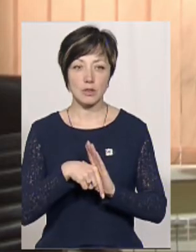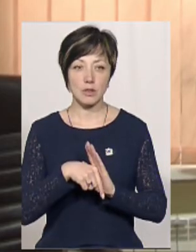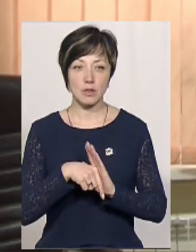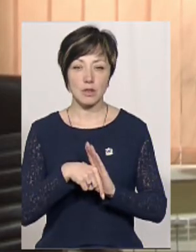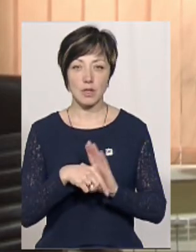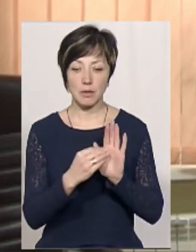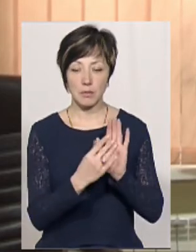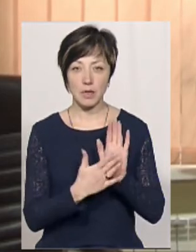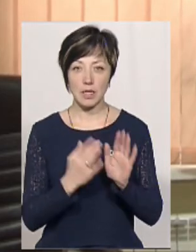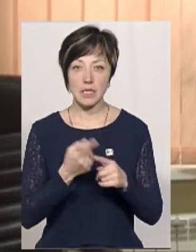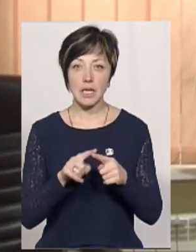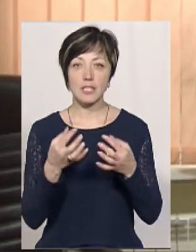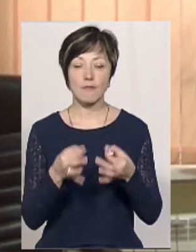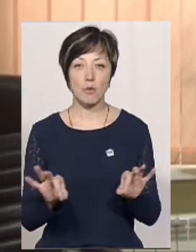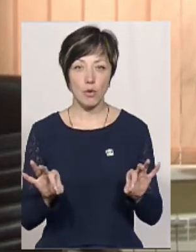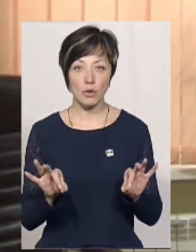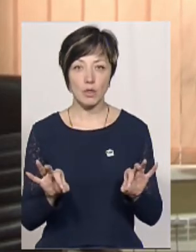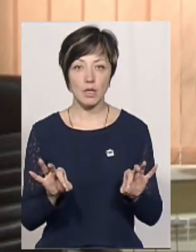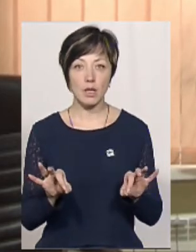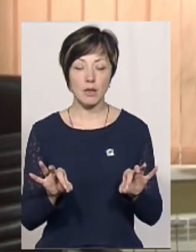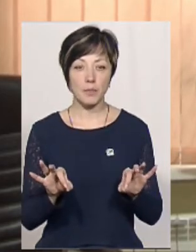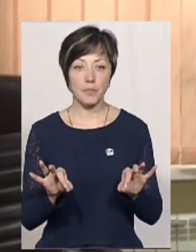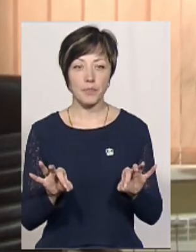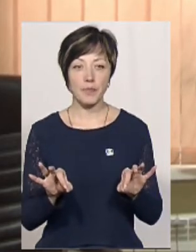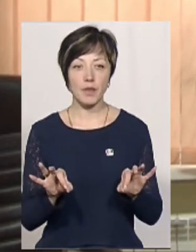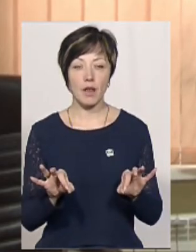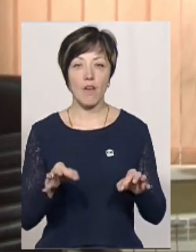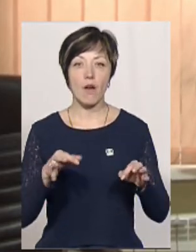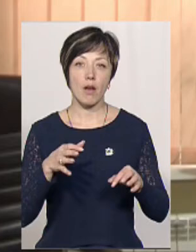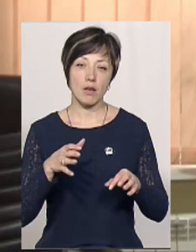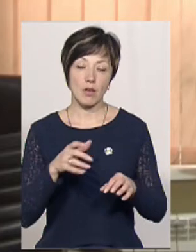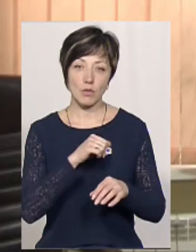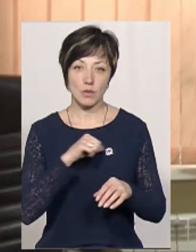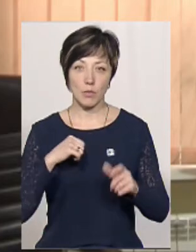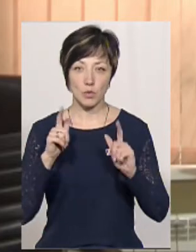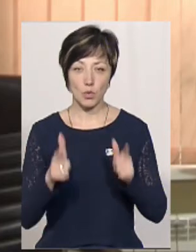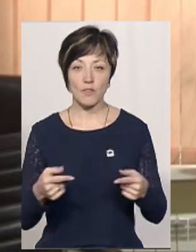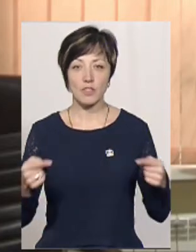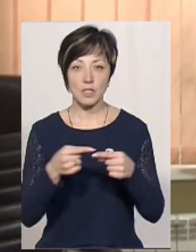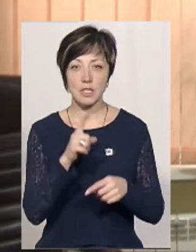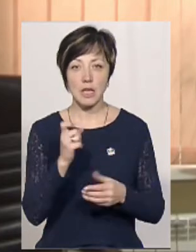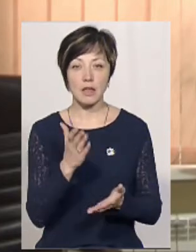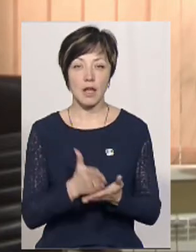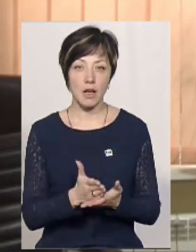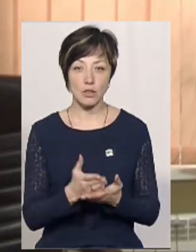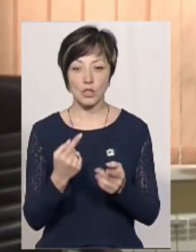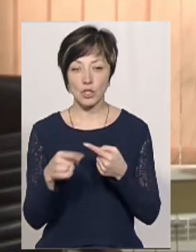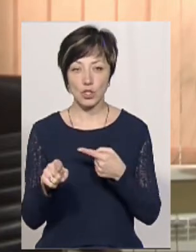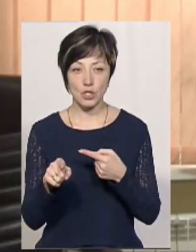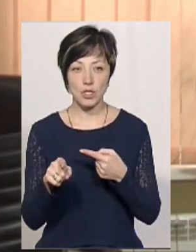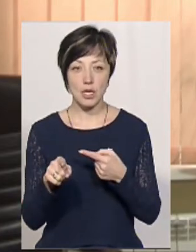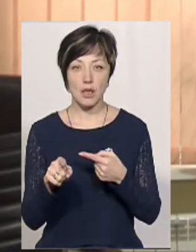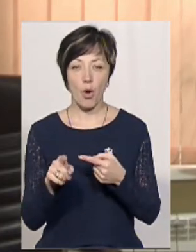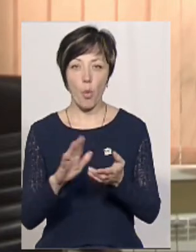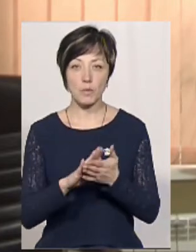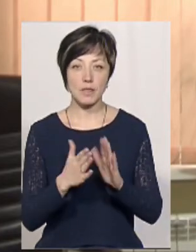примітка, що ця свобода буде, наявність вільного волевиявлення буде визначатися за наявності інших супутніх